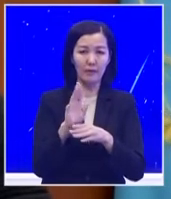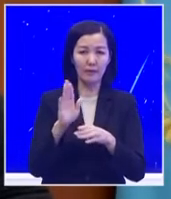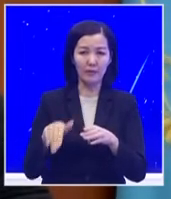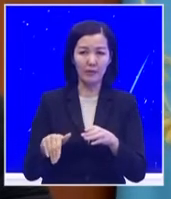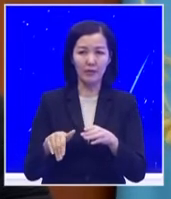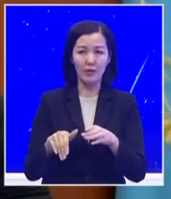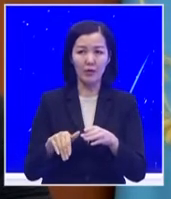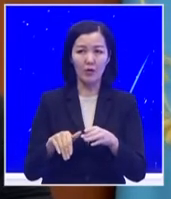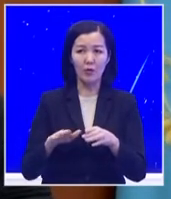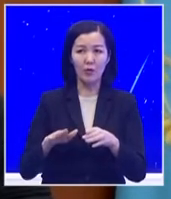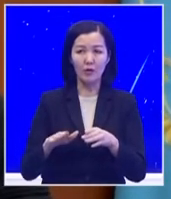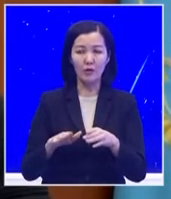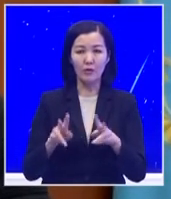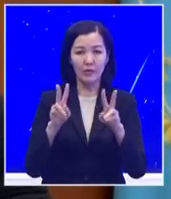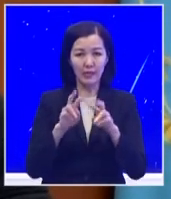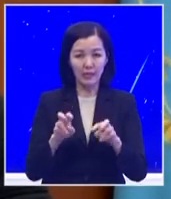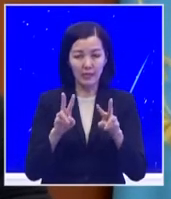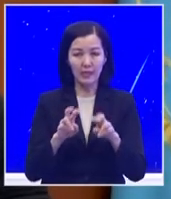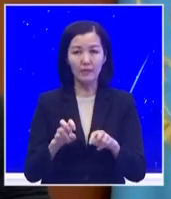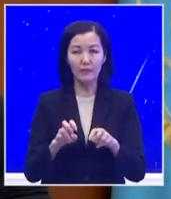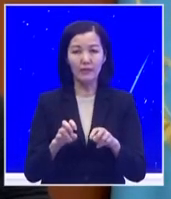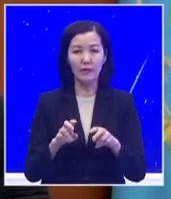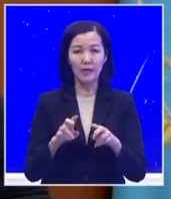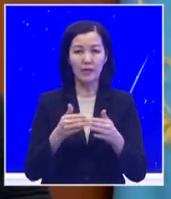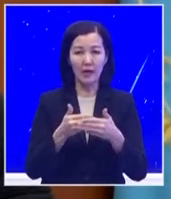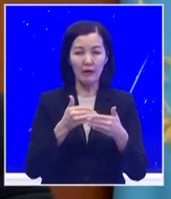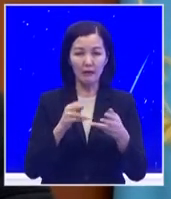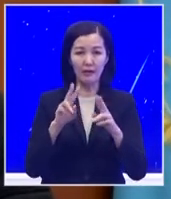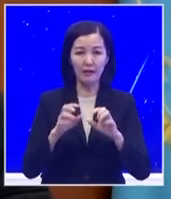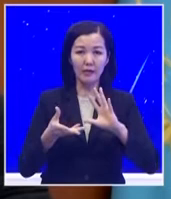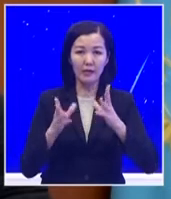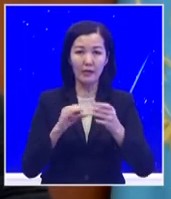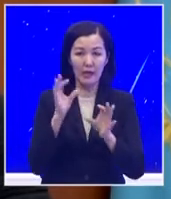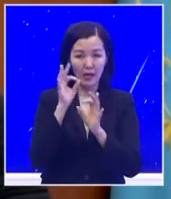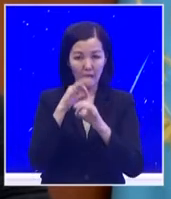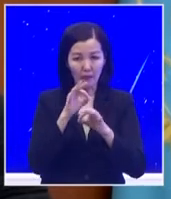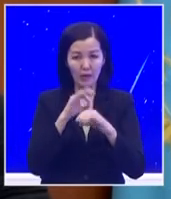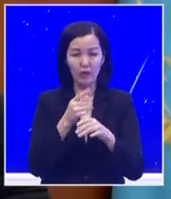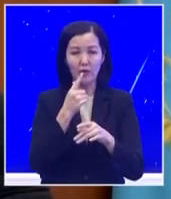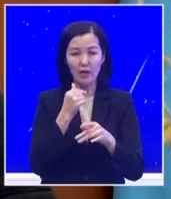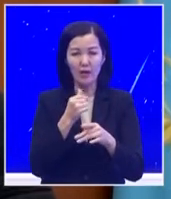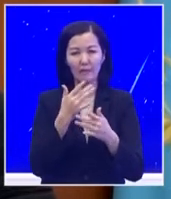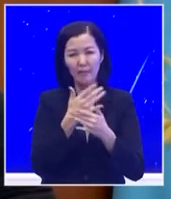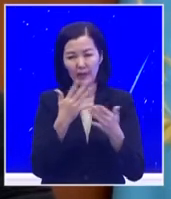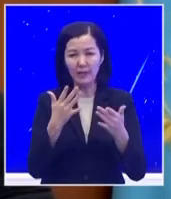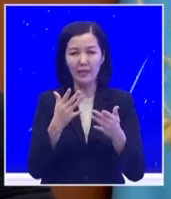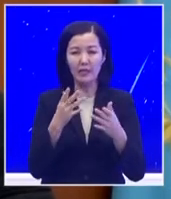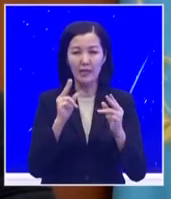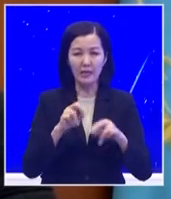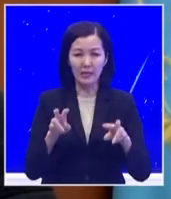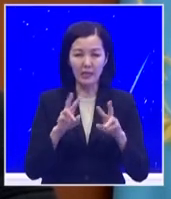қолданамыз. Одан кейін оларды тексереміз, диагностиканы жасаймыз, лабораторияға олардың ана қандарын, басқаларын бәрін алып